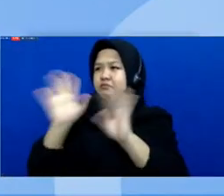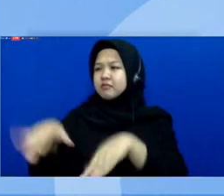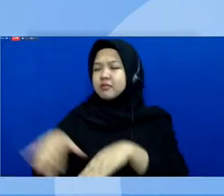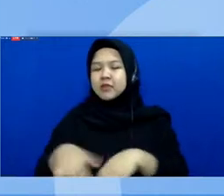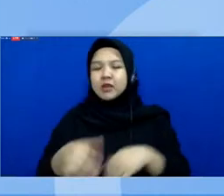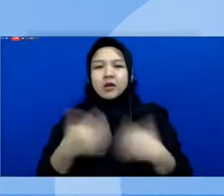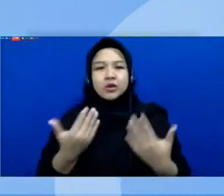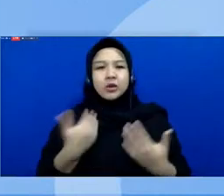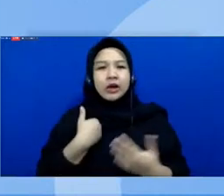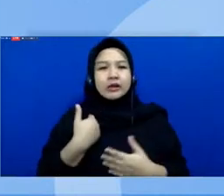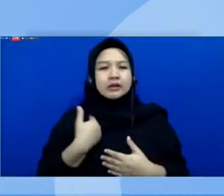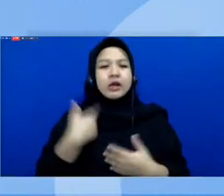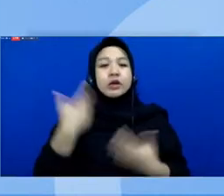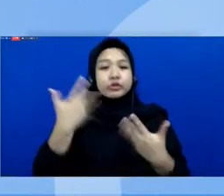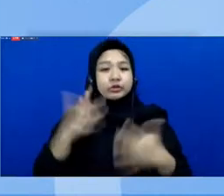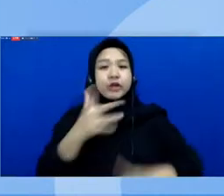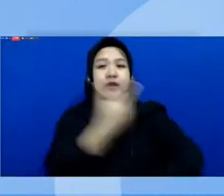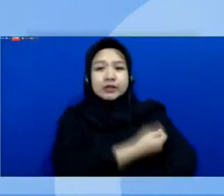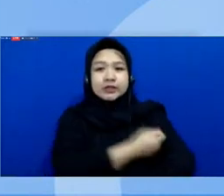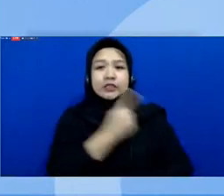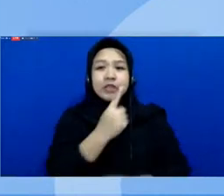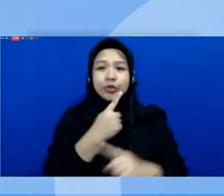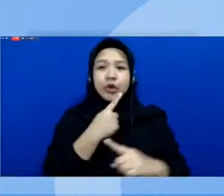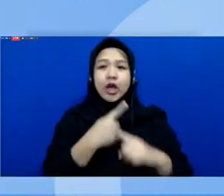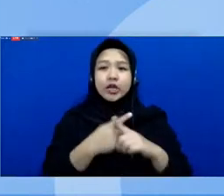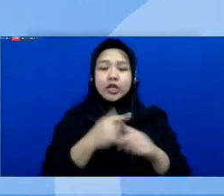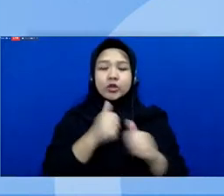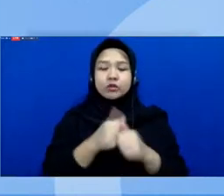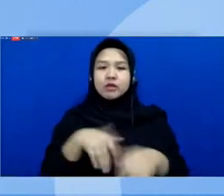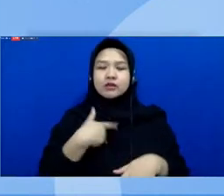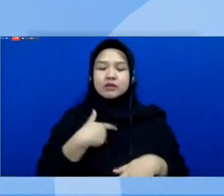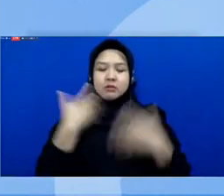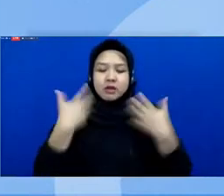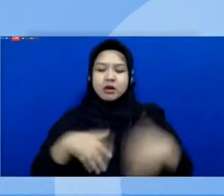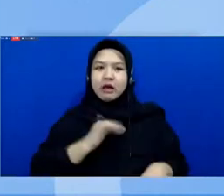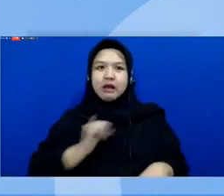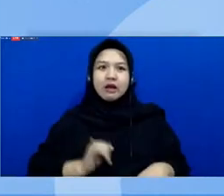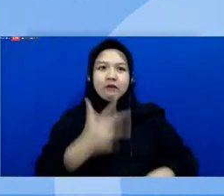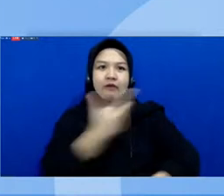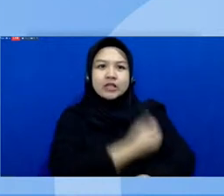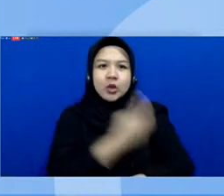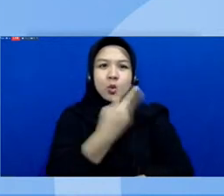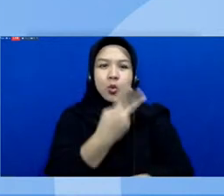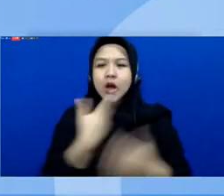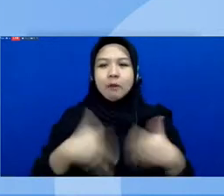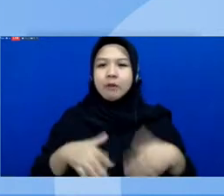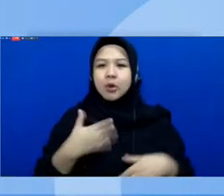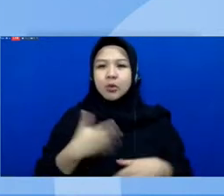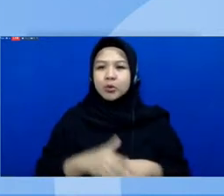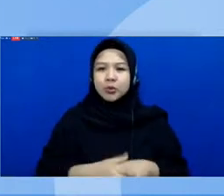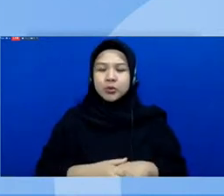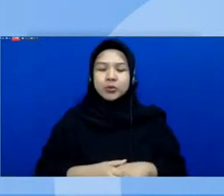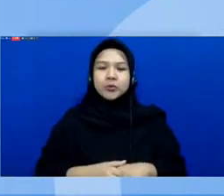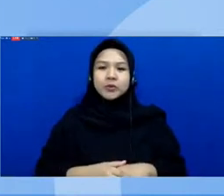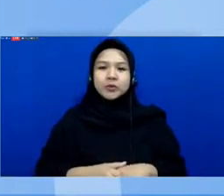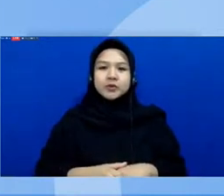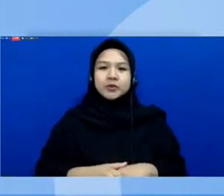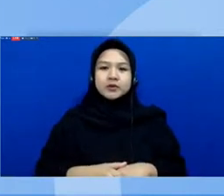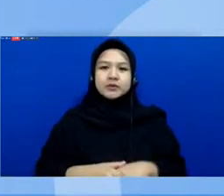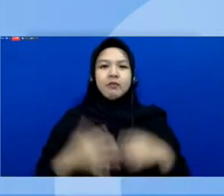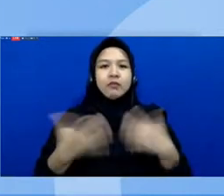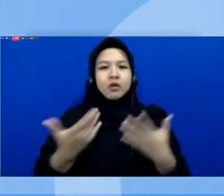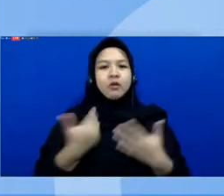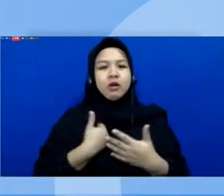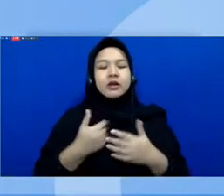yang sudah divaksin sekali, terus dia ngerasa nggak enak badan, nggak mau lagi vaksin kedua kali. Ya. Atau ada